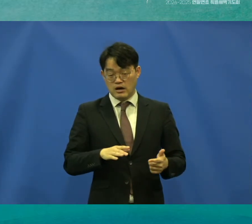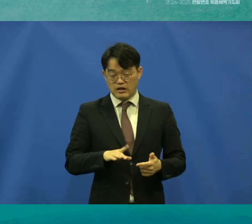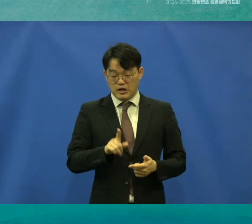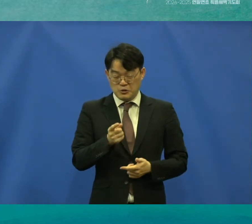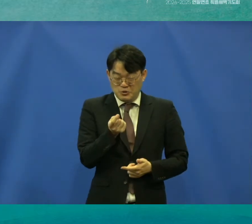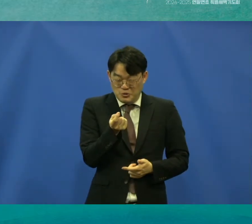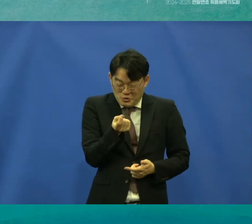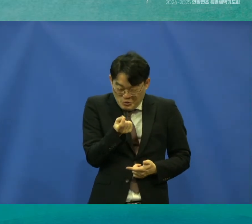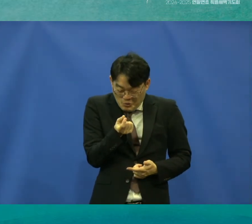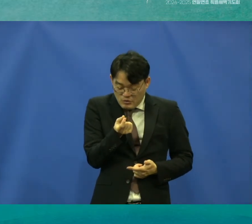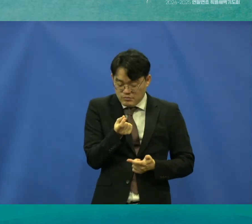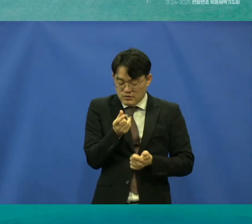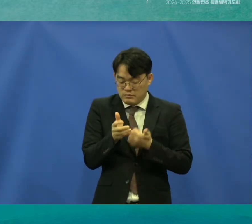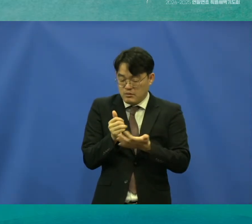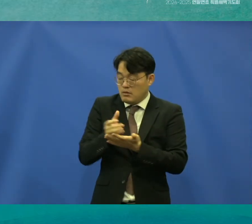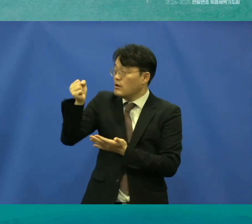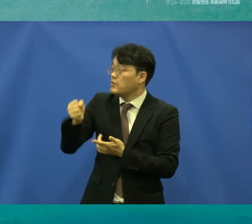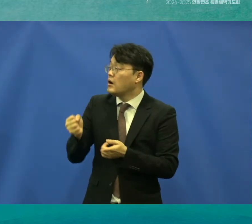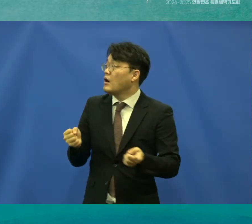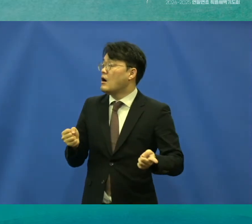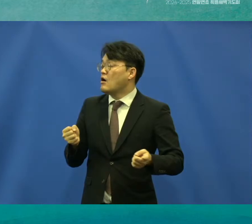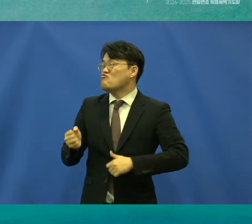우상입니다. 하나님 그거 없애라는 거예요.